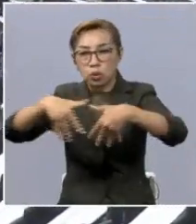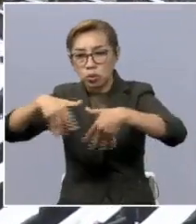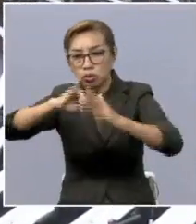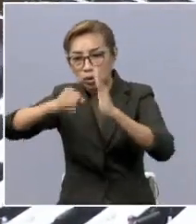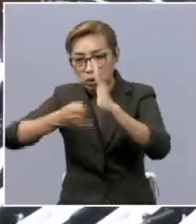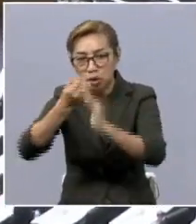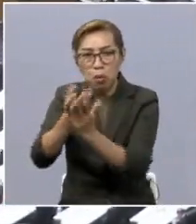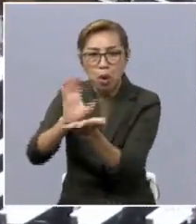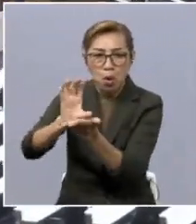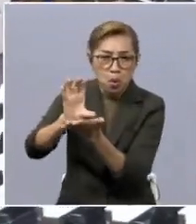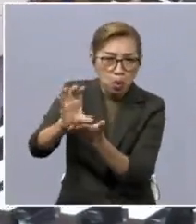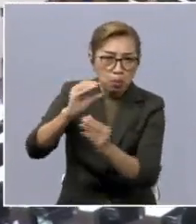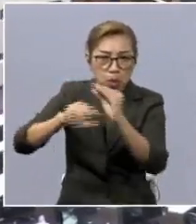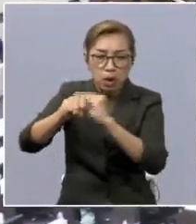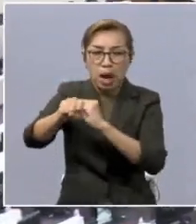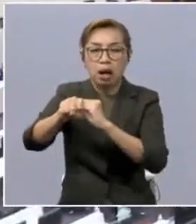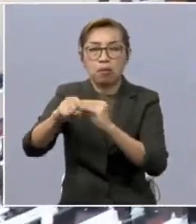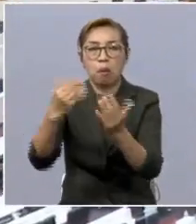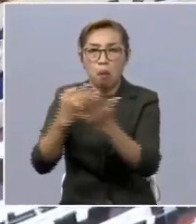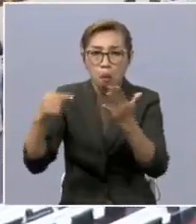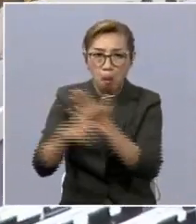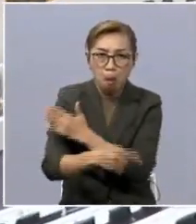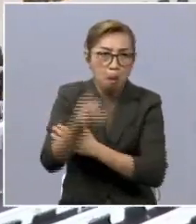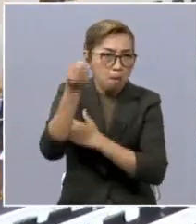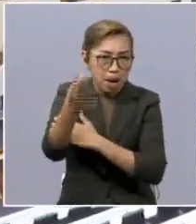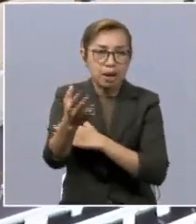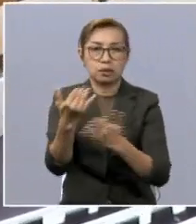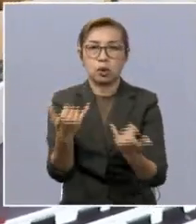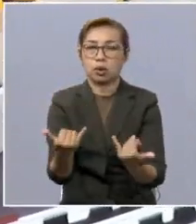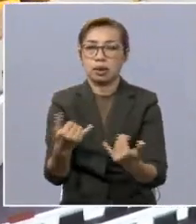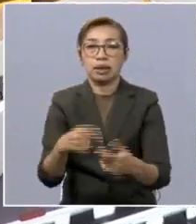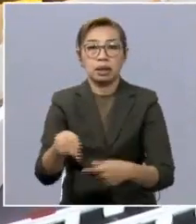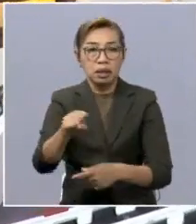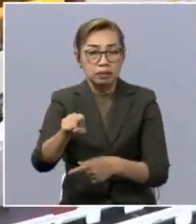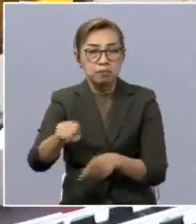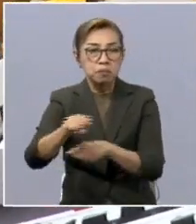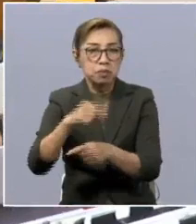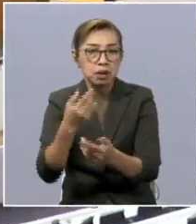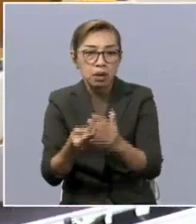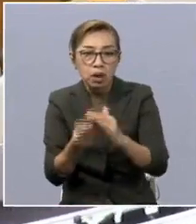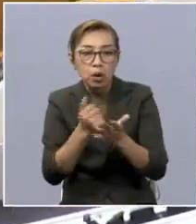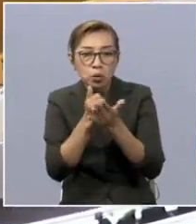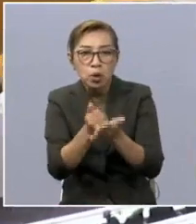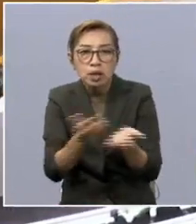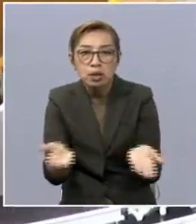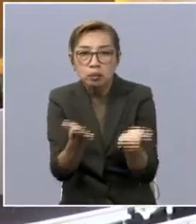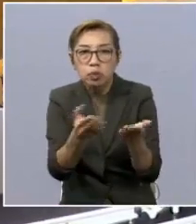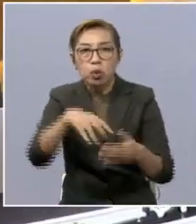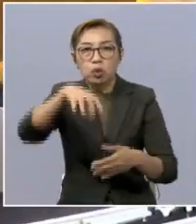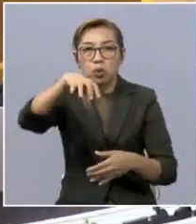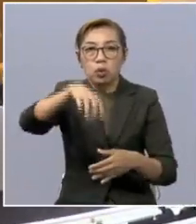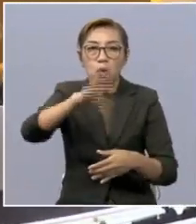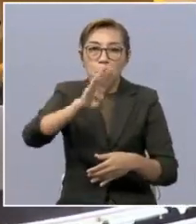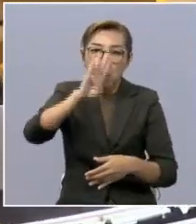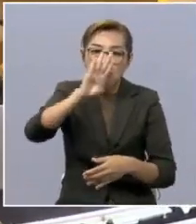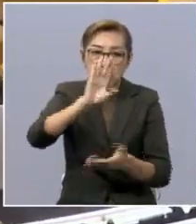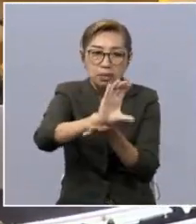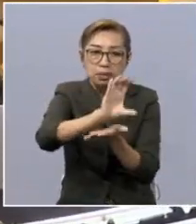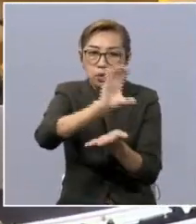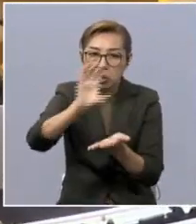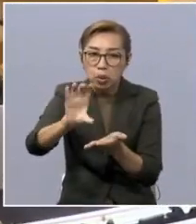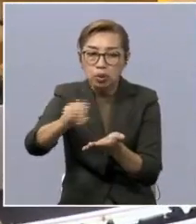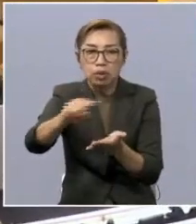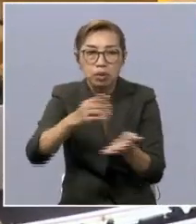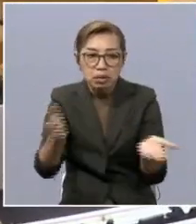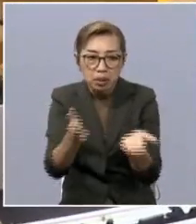ชนีชี้วัดด้านทุจริตสูงสุดเป็นประวัติการณ์มีการเอื้อประโยชน์ให้กับกลุ่มทุนแล้วก็พวกพ้องเนี่ยนะครับเกิดการผูกขาด